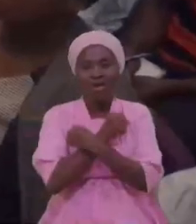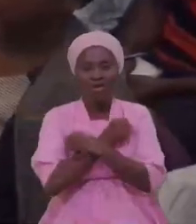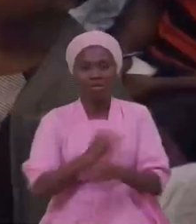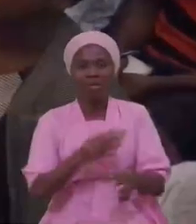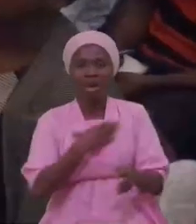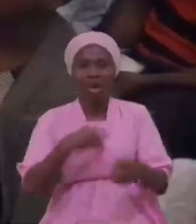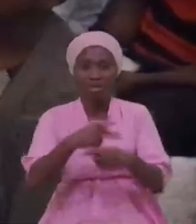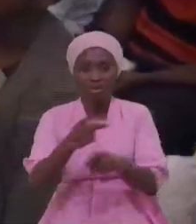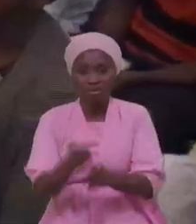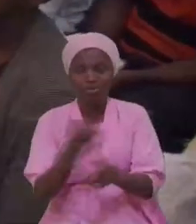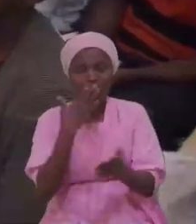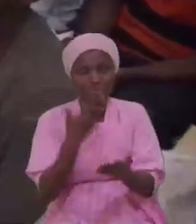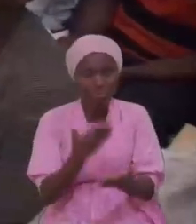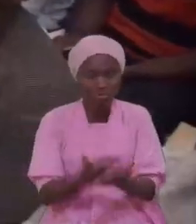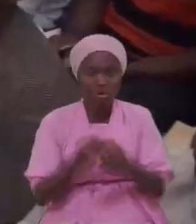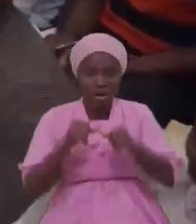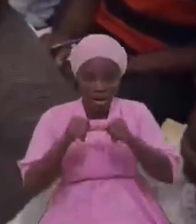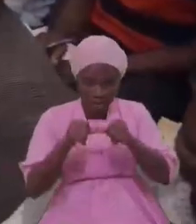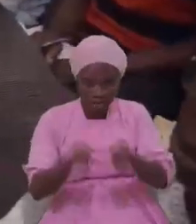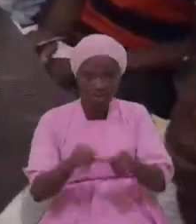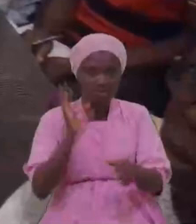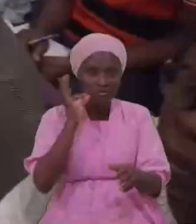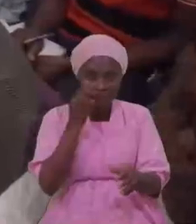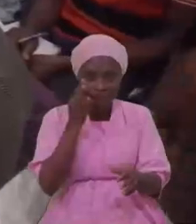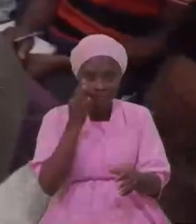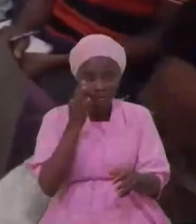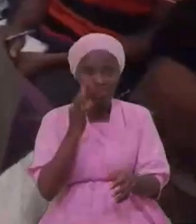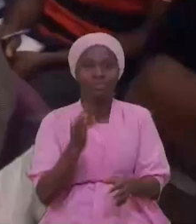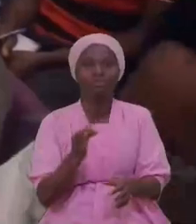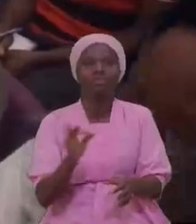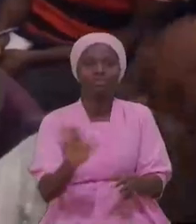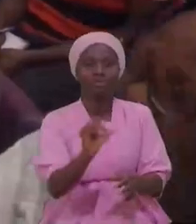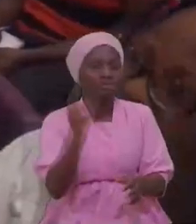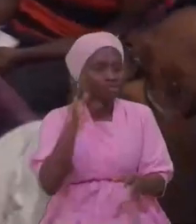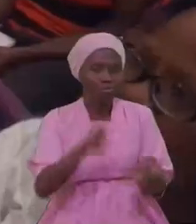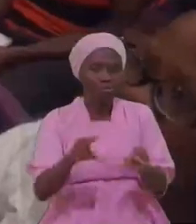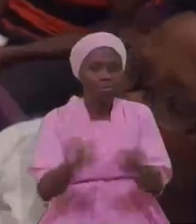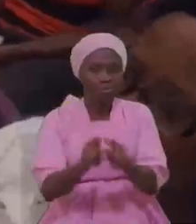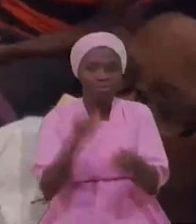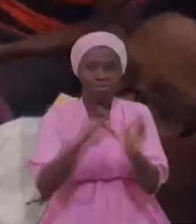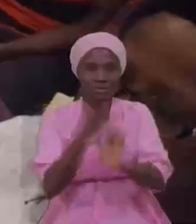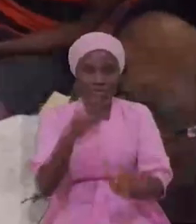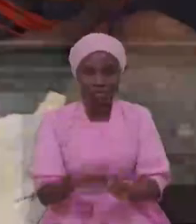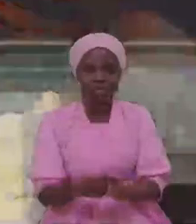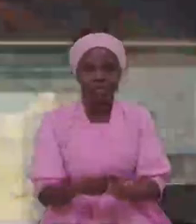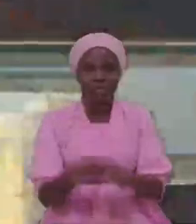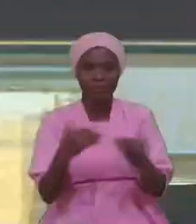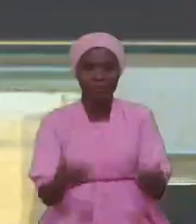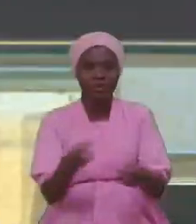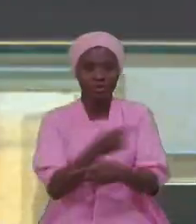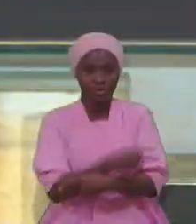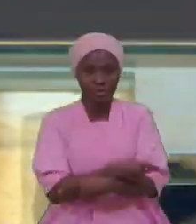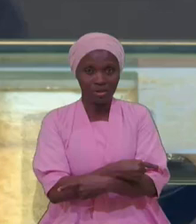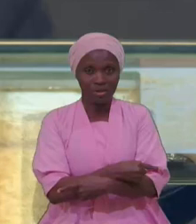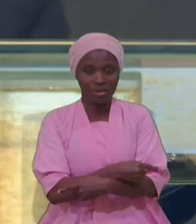de bons fruits constants au nom de Jésus-Christ. Aujourd'hui, nous venons au message qui